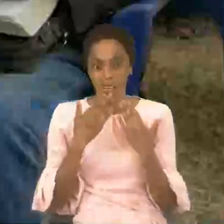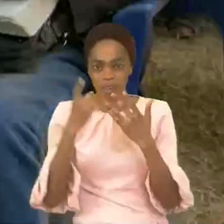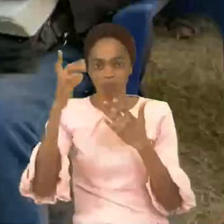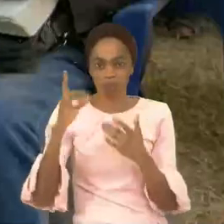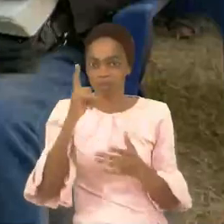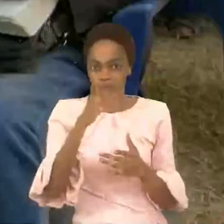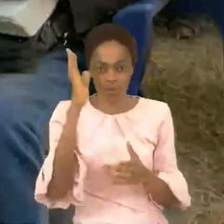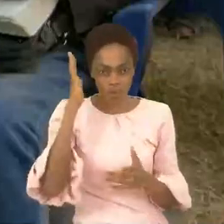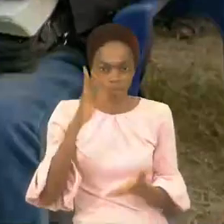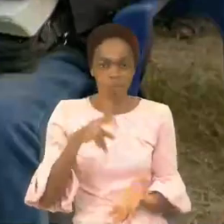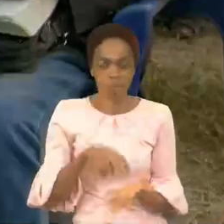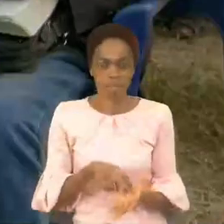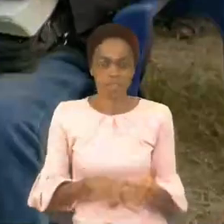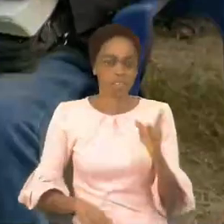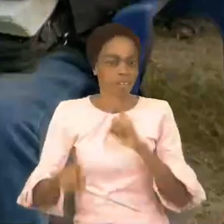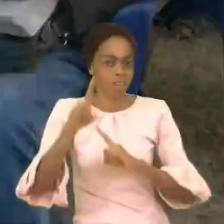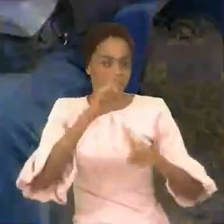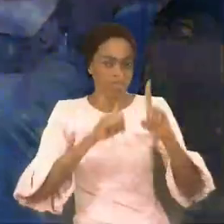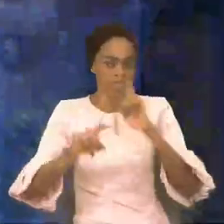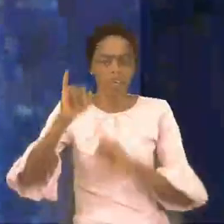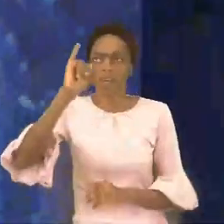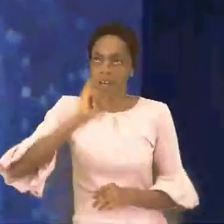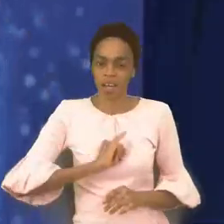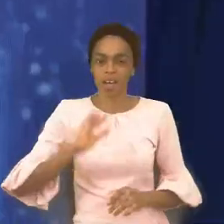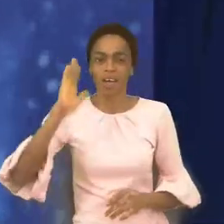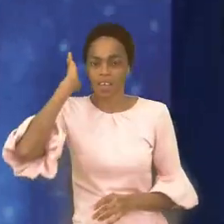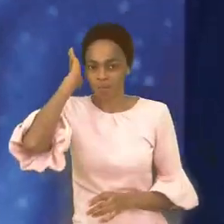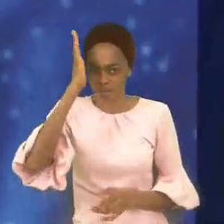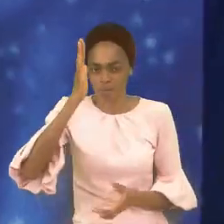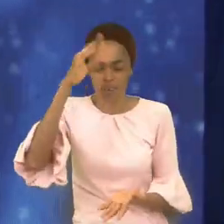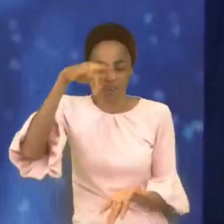tenir. Je vais tenir.